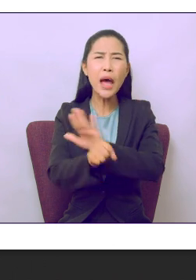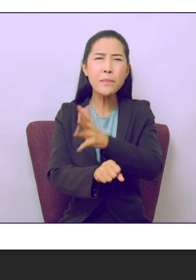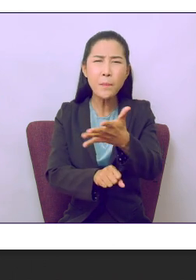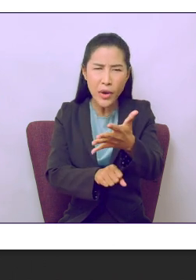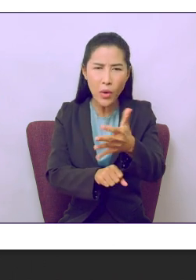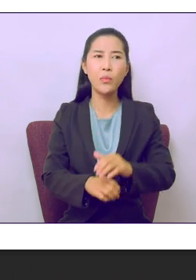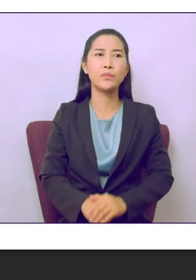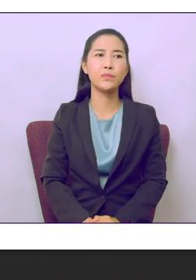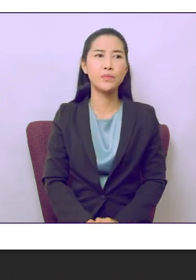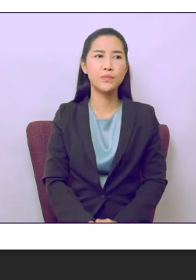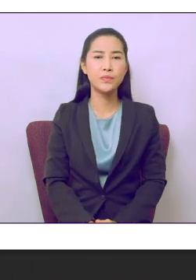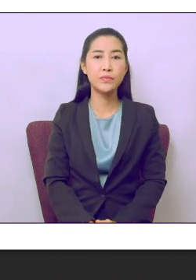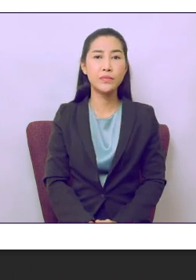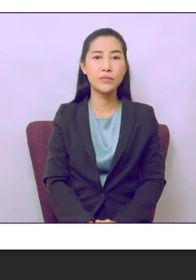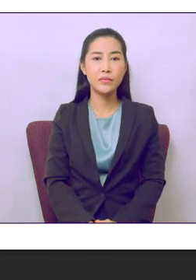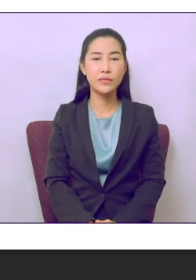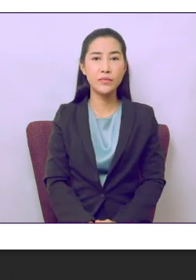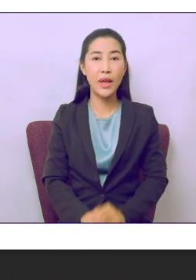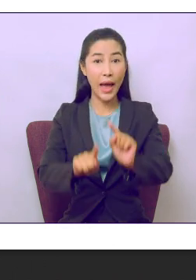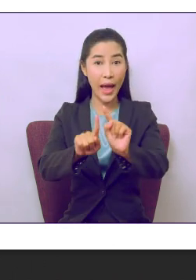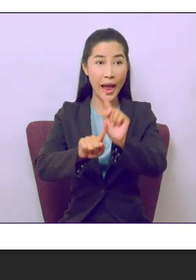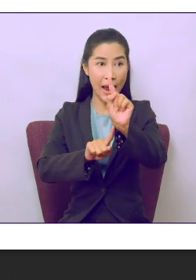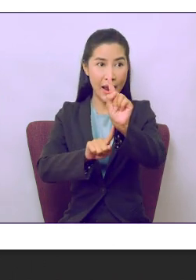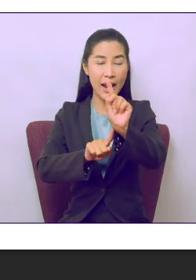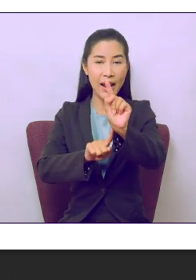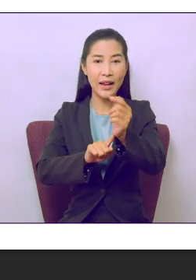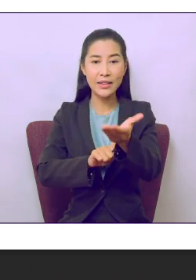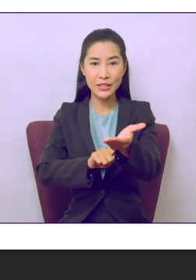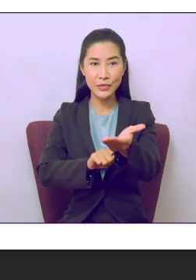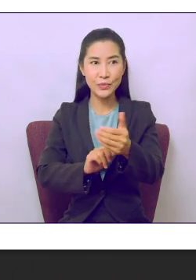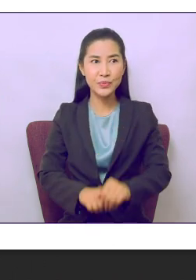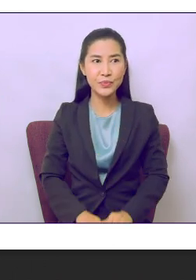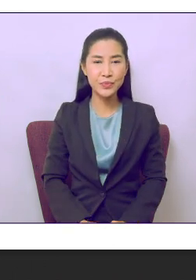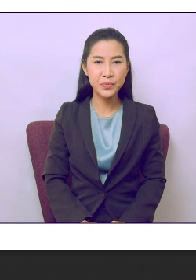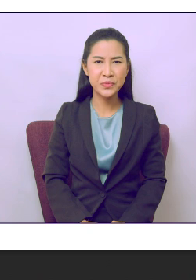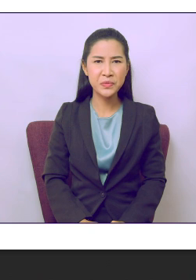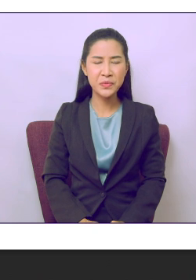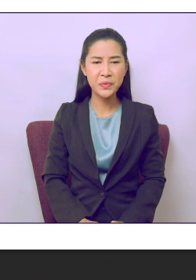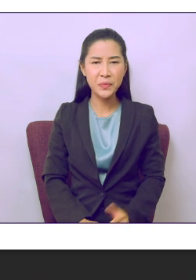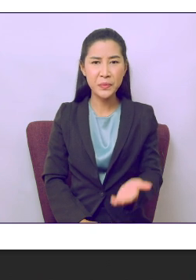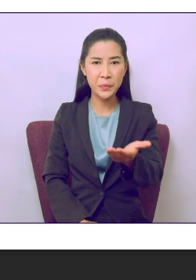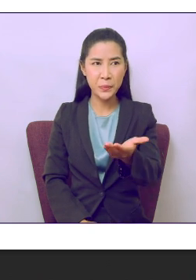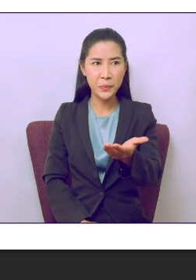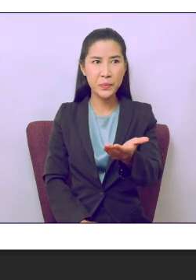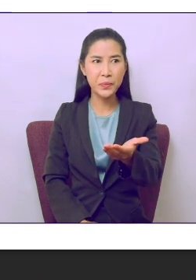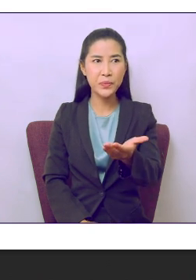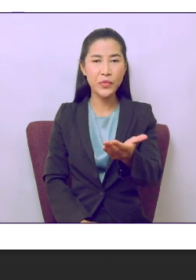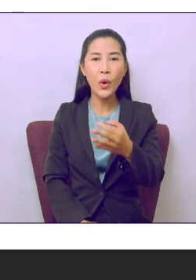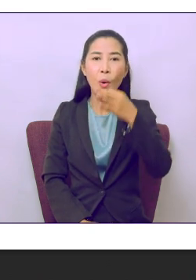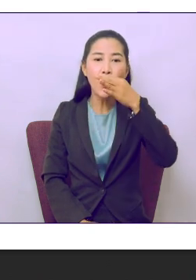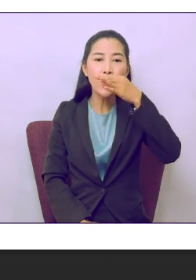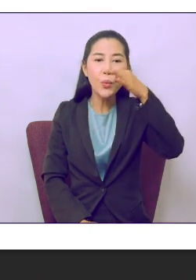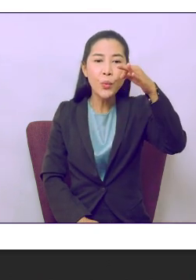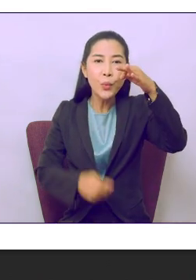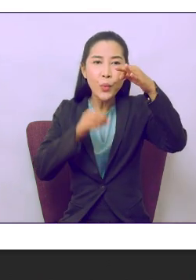อันอันแรกเนี่ยเขาเรียกว่านะครับเขาเรียกว่าอ่า Cleansing breadนะครับหรือว่าอ่าเป่า